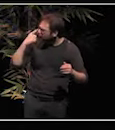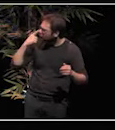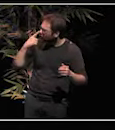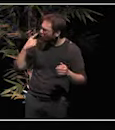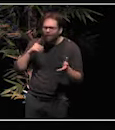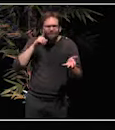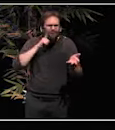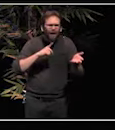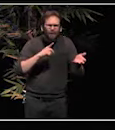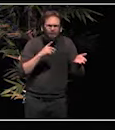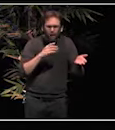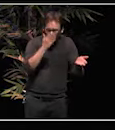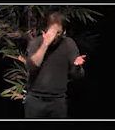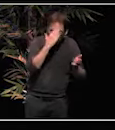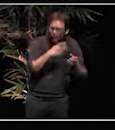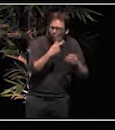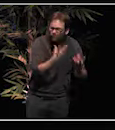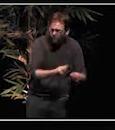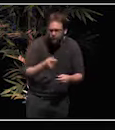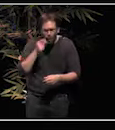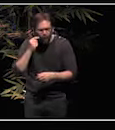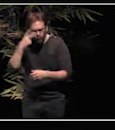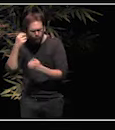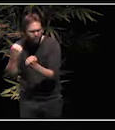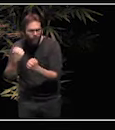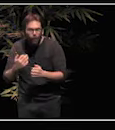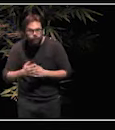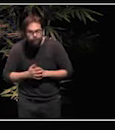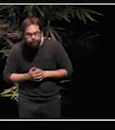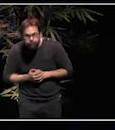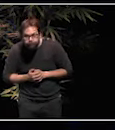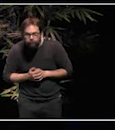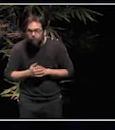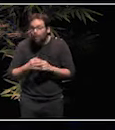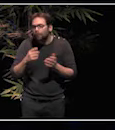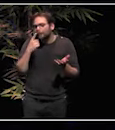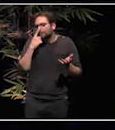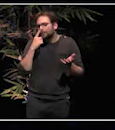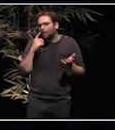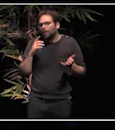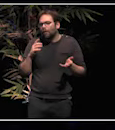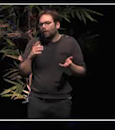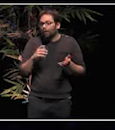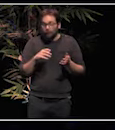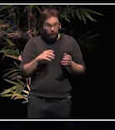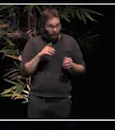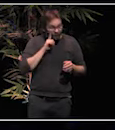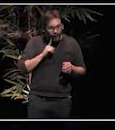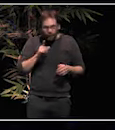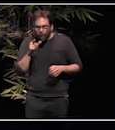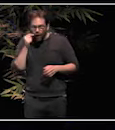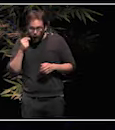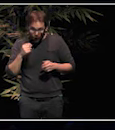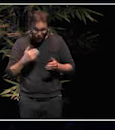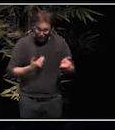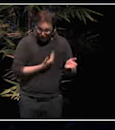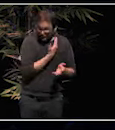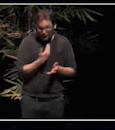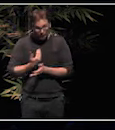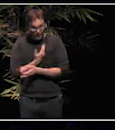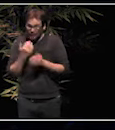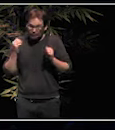Moi, je pense... Là, c'est un peu la même chose que pour les aspects physiologiques, qu'elles sont soit au moins autant capables que les hommes de se faire mal, voire plus. Moi,